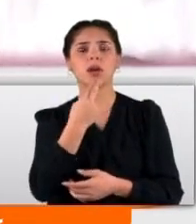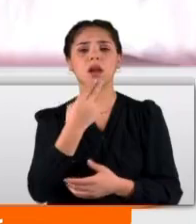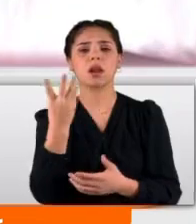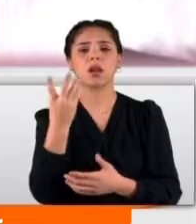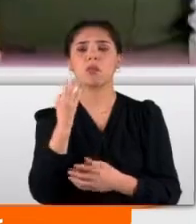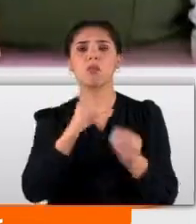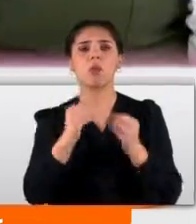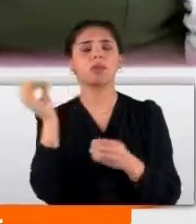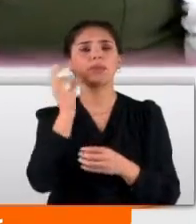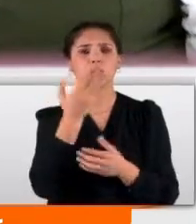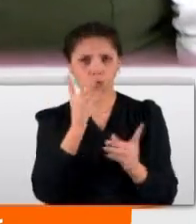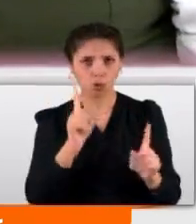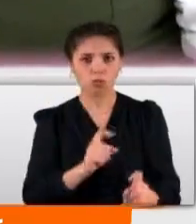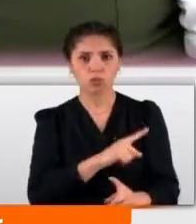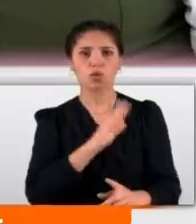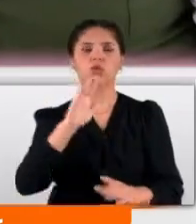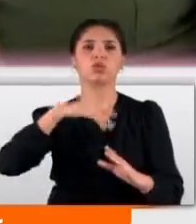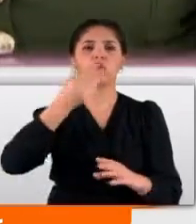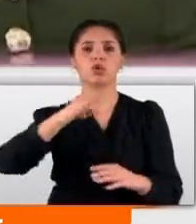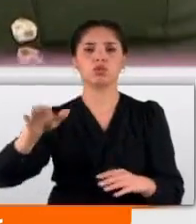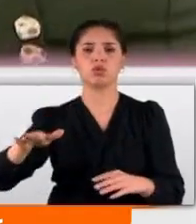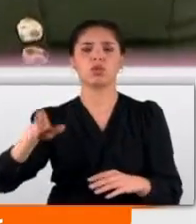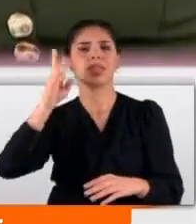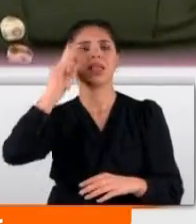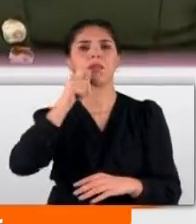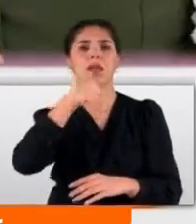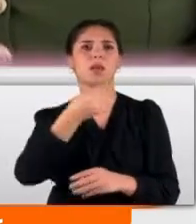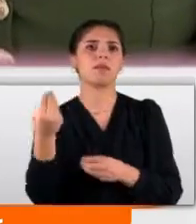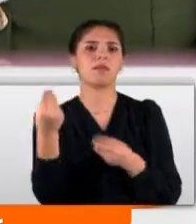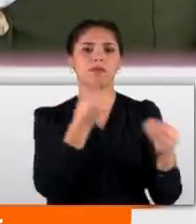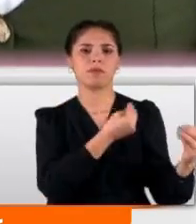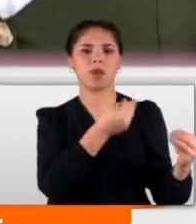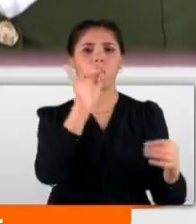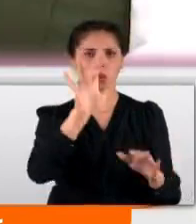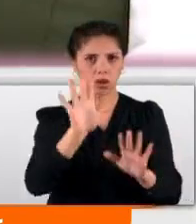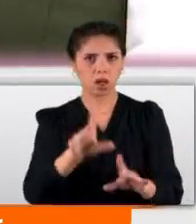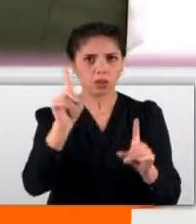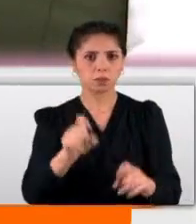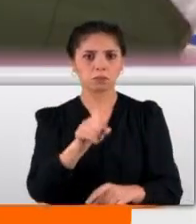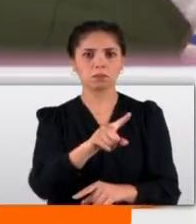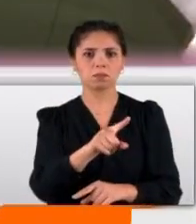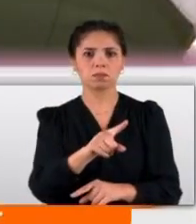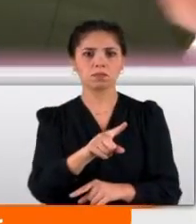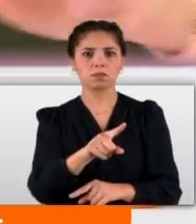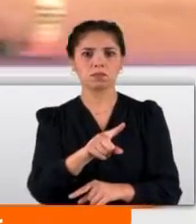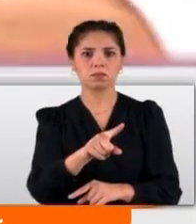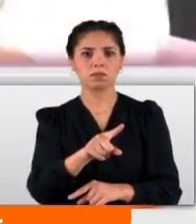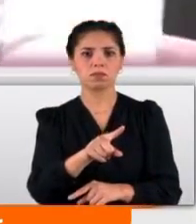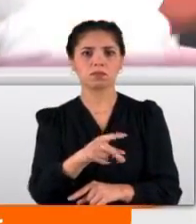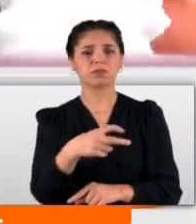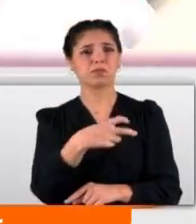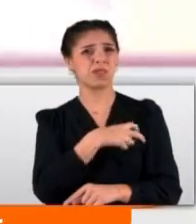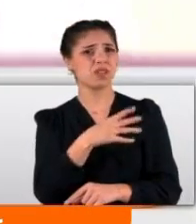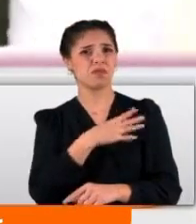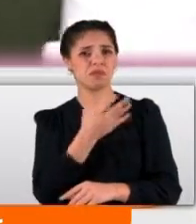kere dinliyorsun? Sonra gidiyorsunuz çocuklarınızın rızkını tanımadığınız adamlara veriyorsunuz. Kaldın mı ortada? Cevriye aşkı vardı, sevgisi